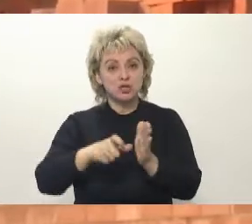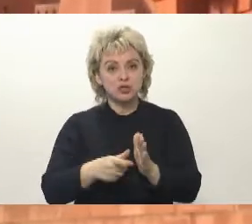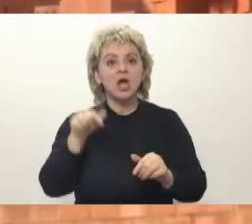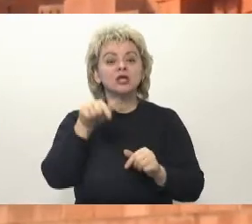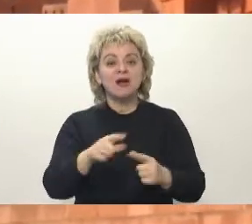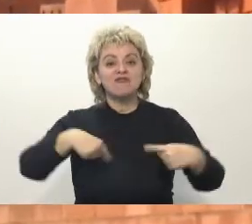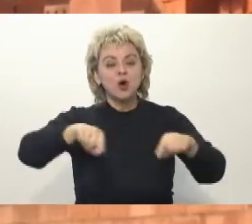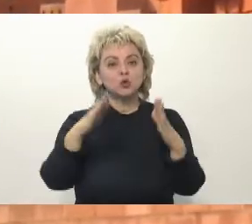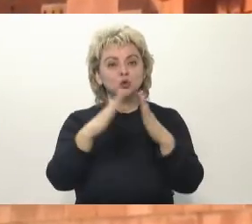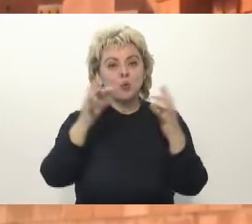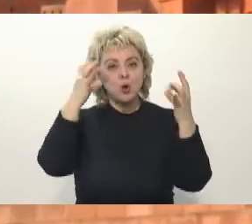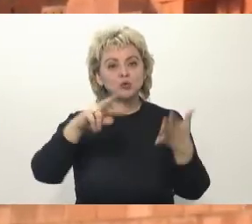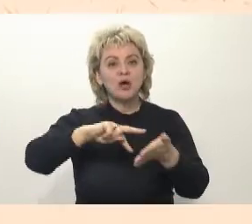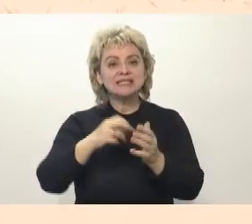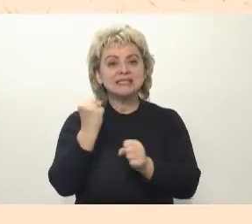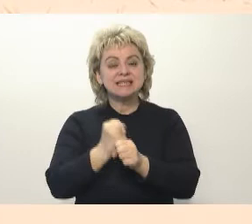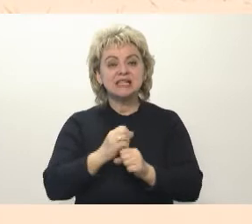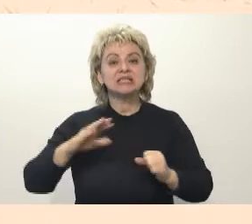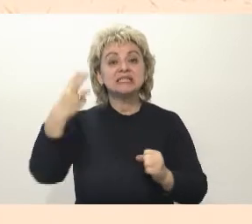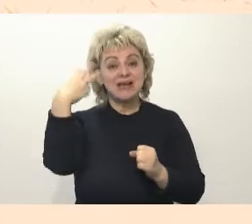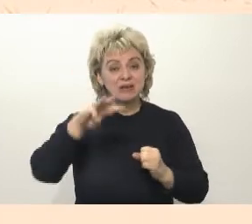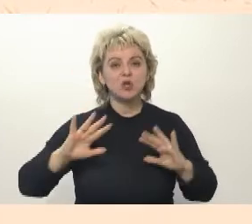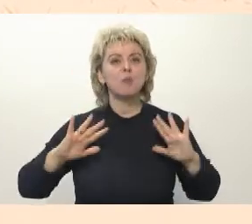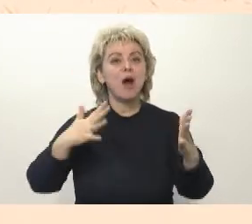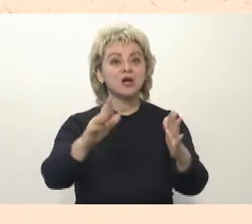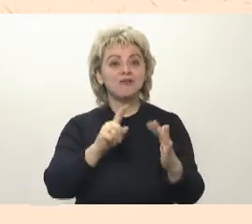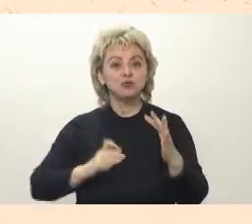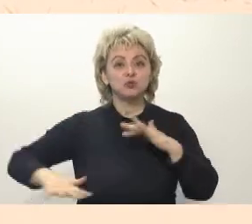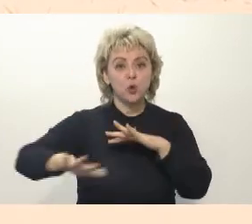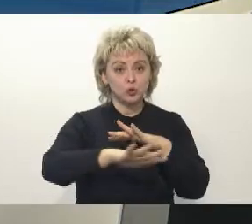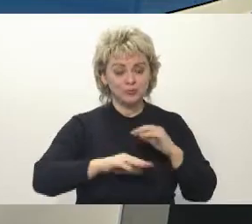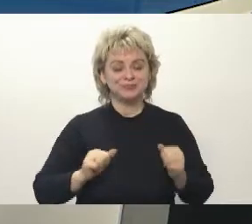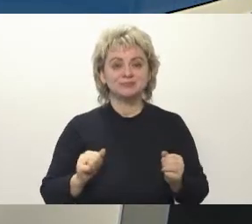К тому же вокруг Дома культуры планируют создать современную парковую зону.